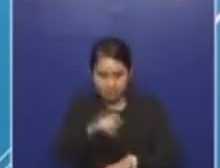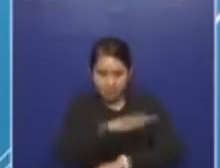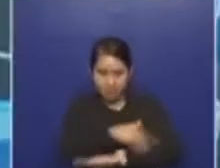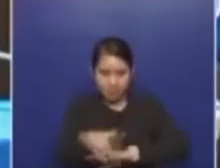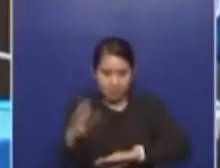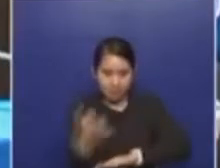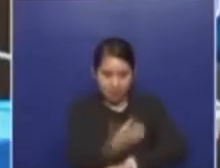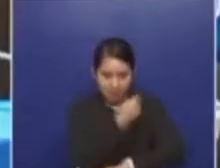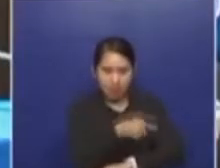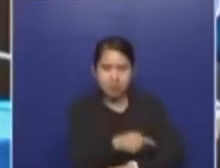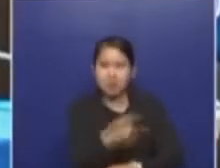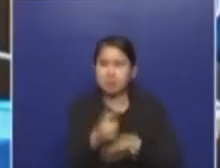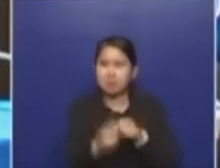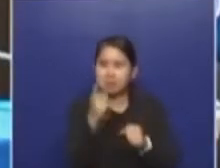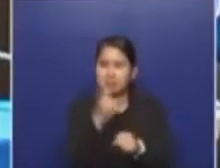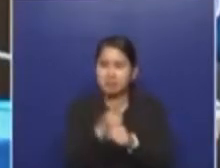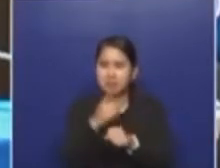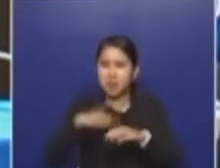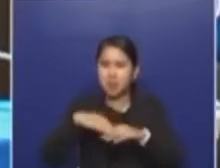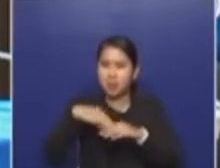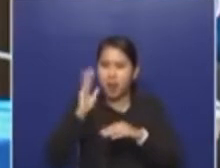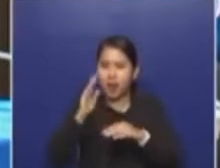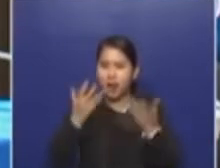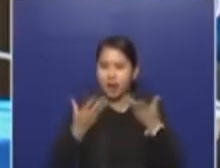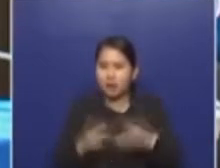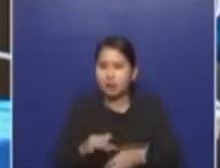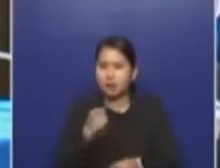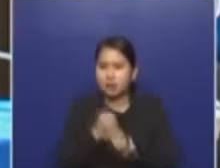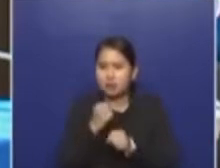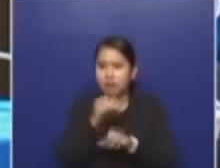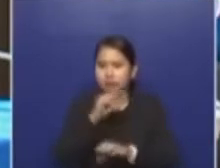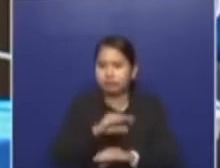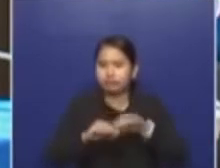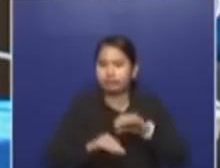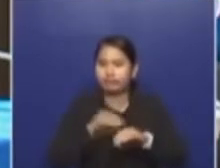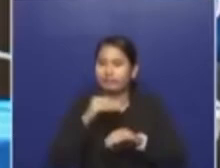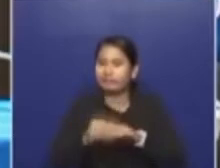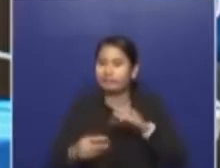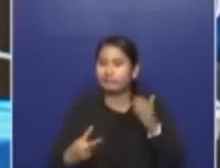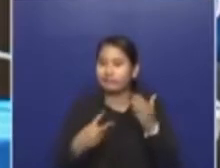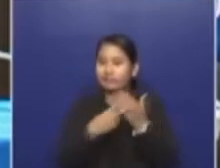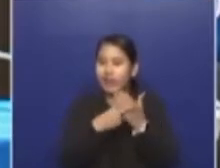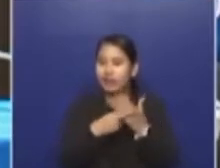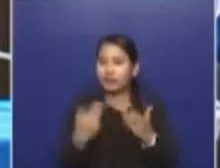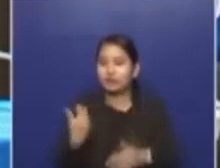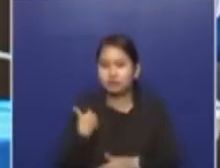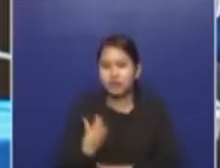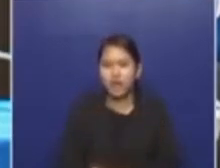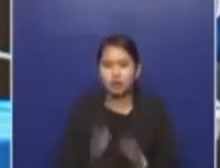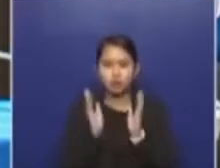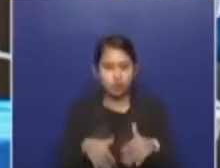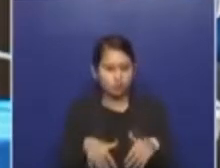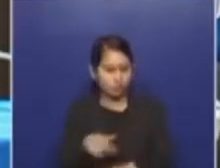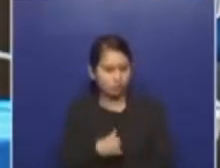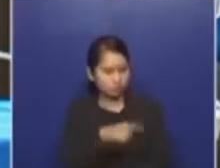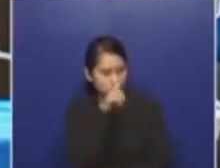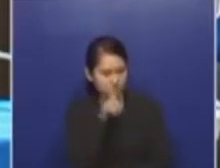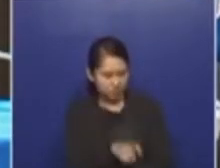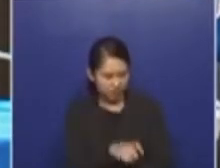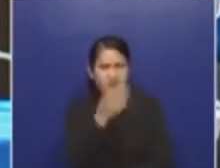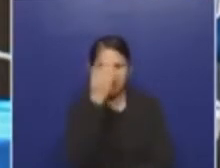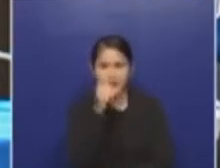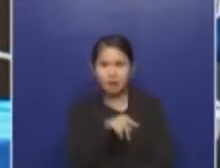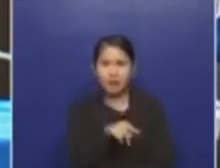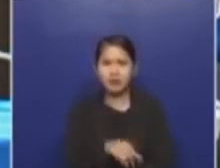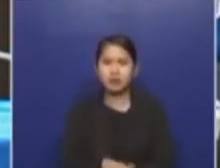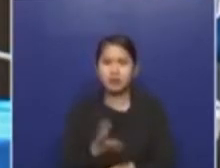นะครับเป็นปีแล้วนะครับที่งานก่อสร้างไม่ก้าวหน้าเลยนะครับประชาชนต่างสงสัยว่าเหตุใด